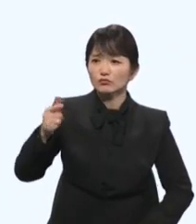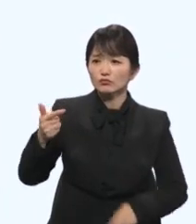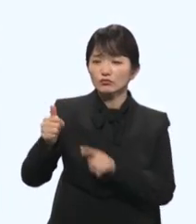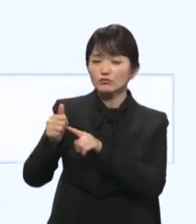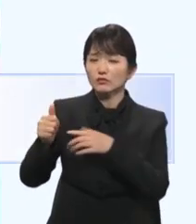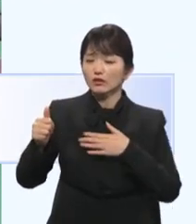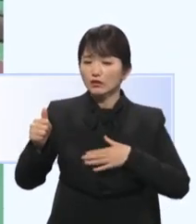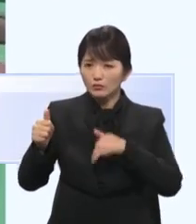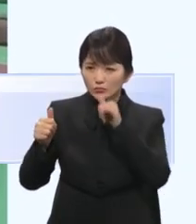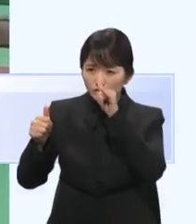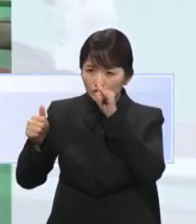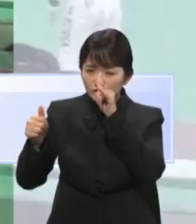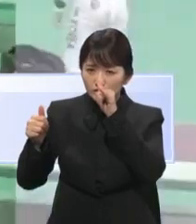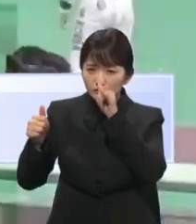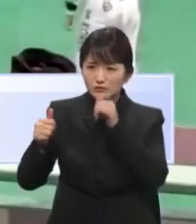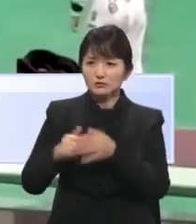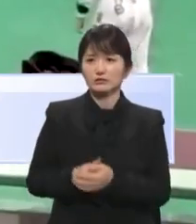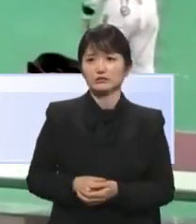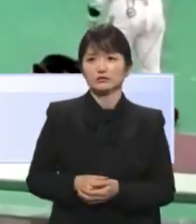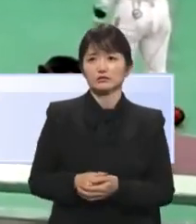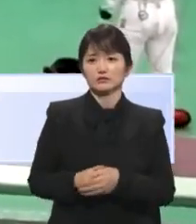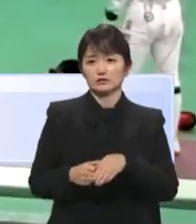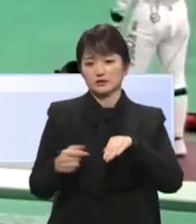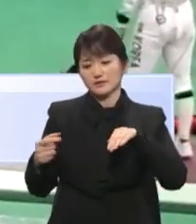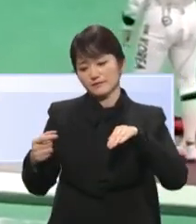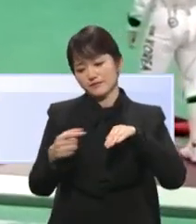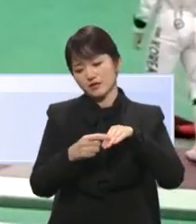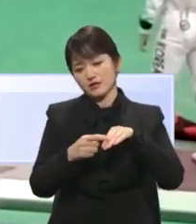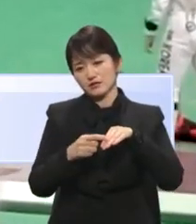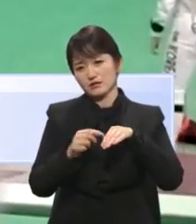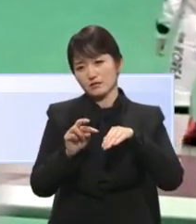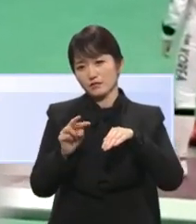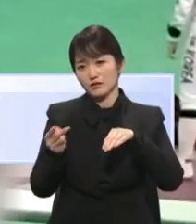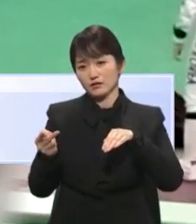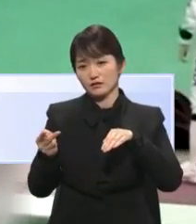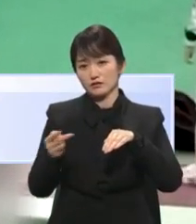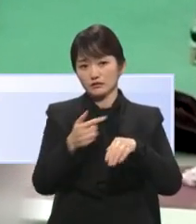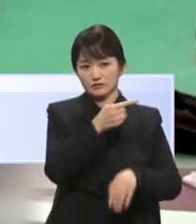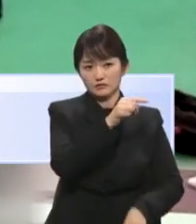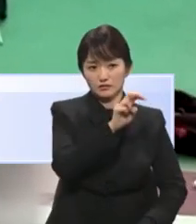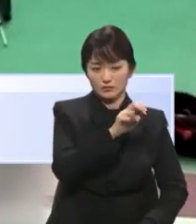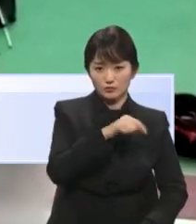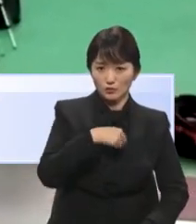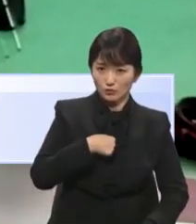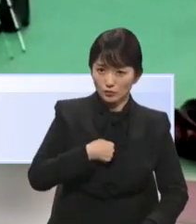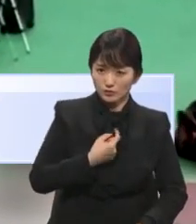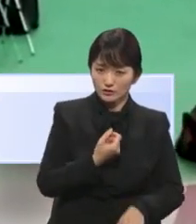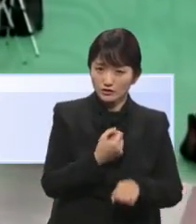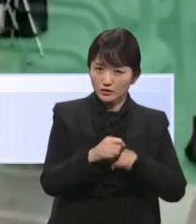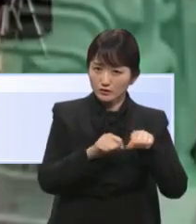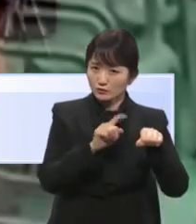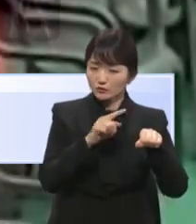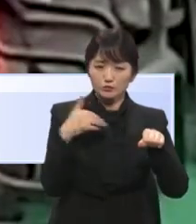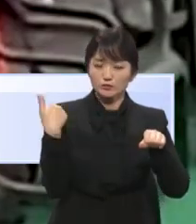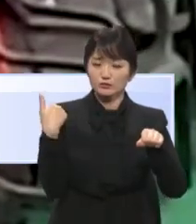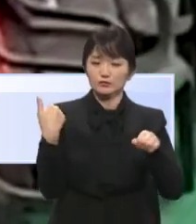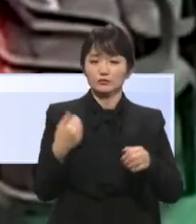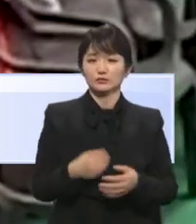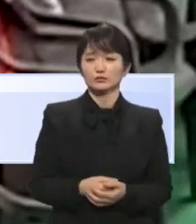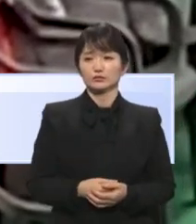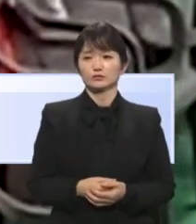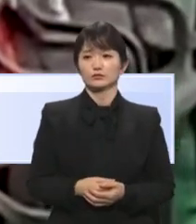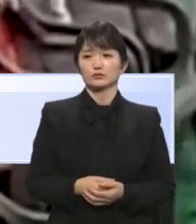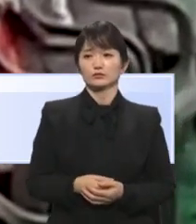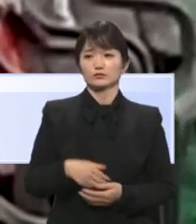있었는지 아니면 뭐 이렇게 엠블럼을 개조하는 부분에 대해서 남현희 씨가 뭐 단독으로 한 건지 이런 거는 사실 알 수가 없지만 어쨌든